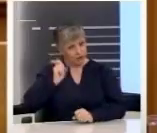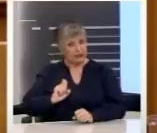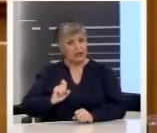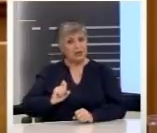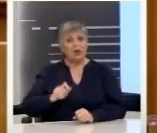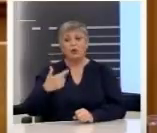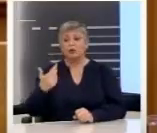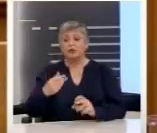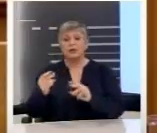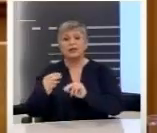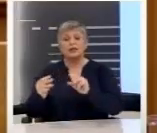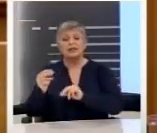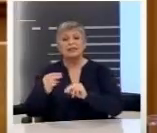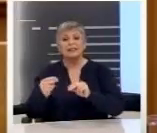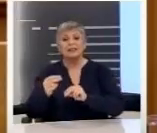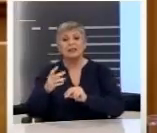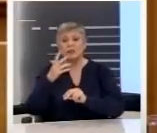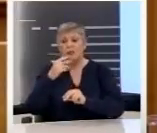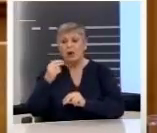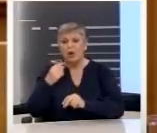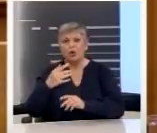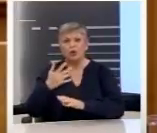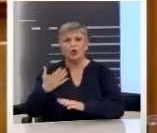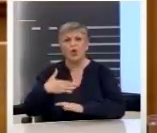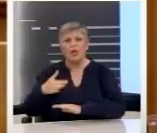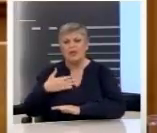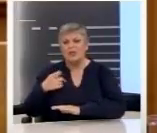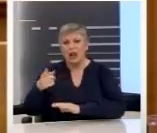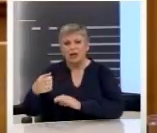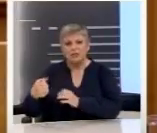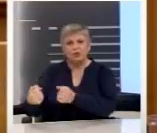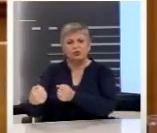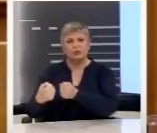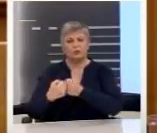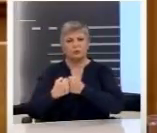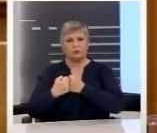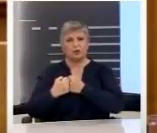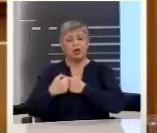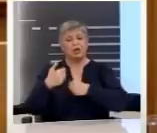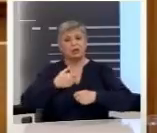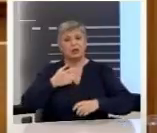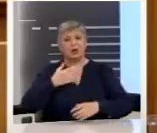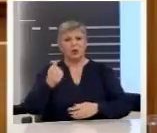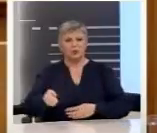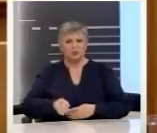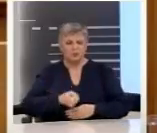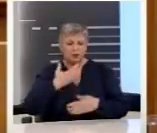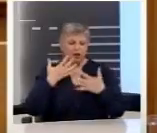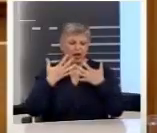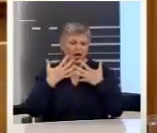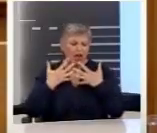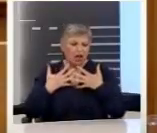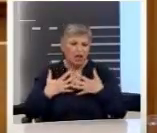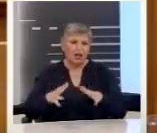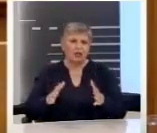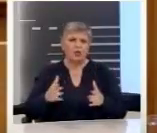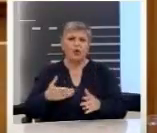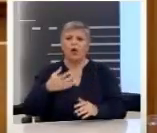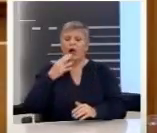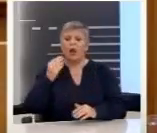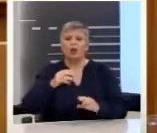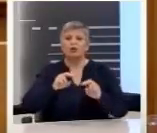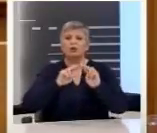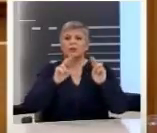δικηγόρου μου και επ' αφορμής της εντολής, πολλό δε μάλλον ότι η συναισθηματική μου κατάσταση ήταν τραγική, όχι μόνο λόγω της εξώσεώς μου, αλλά και της απειλής ότι